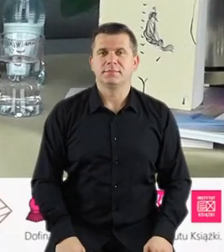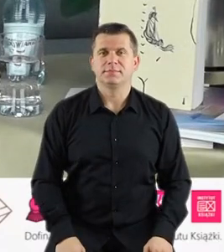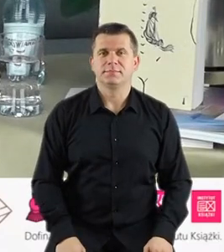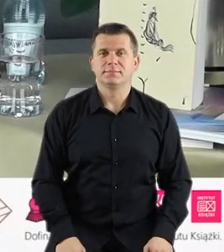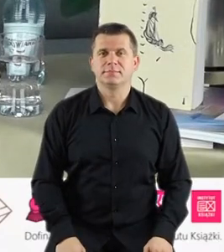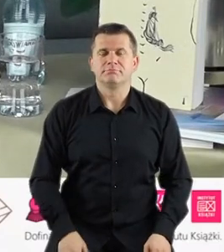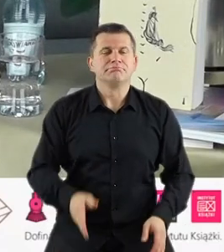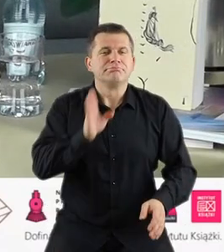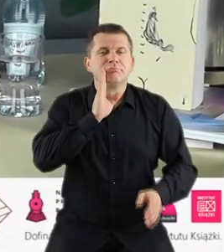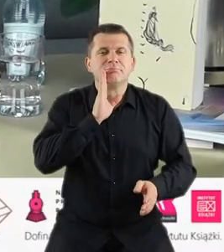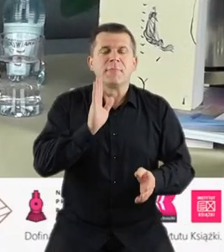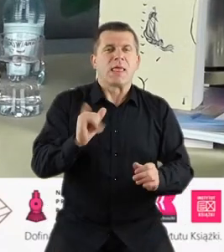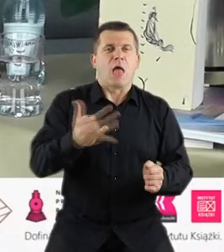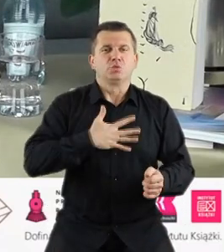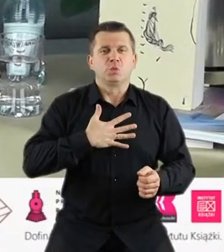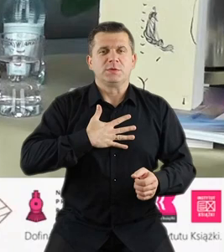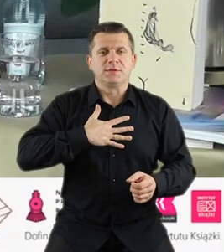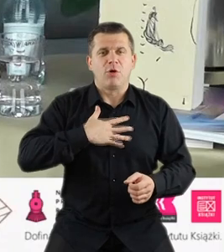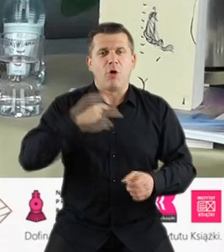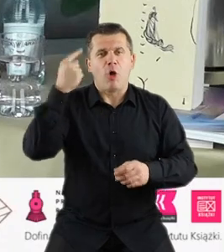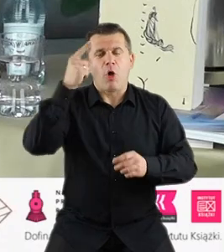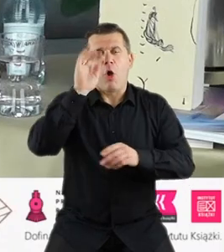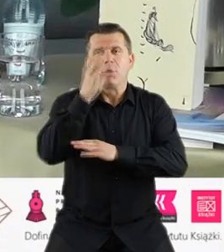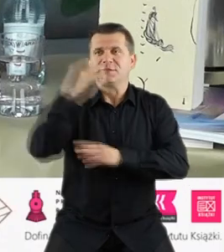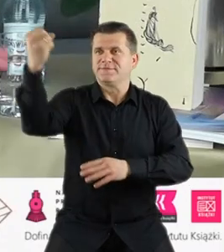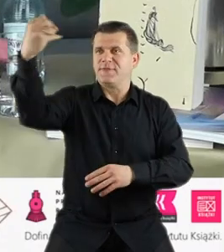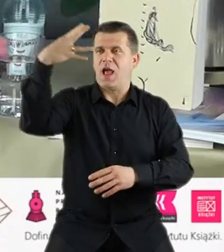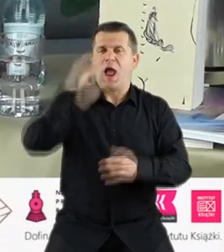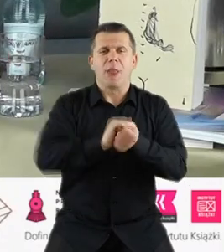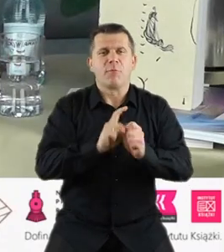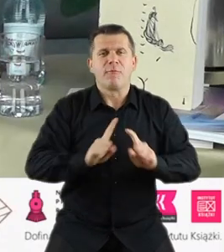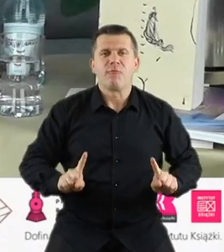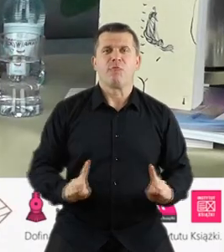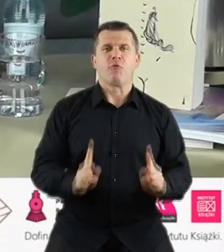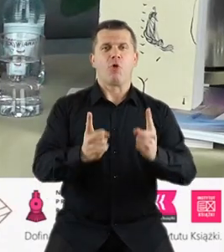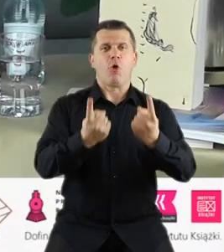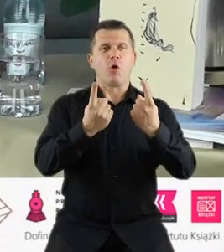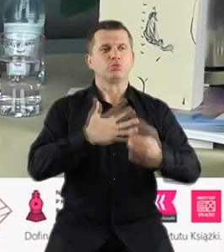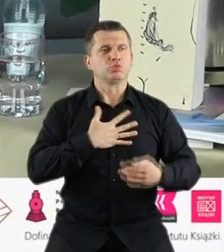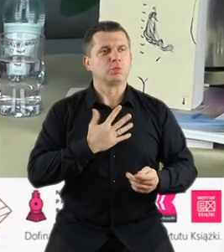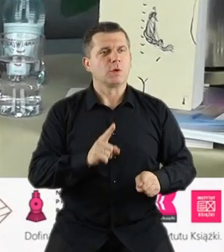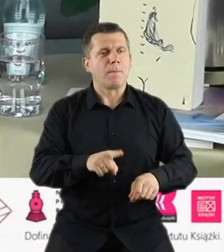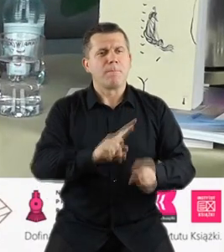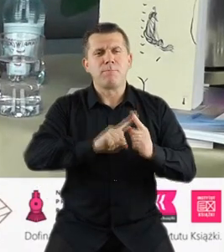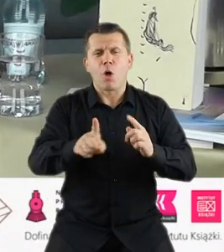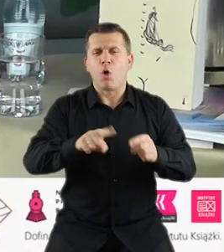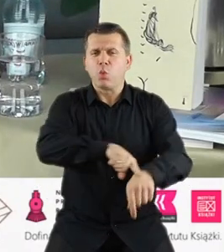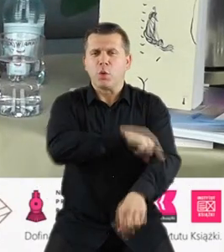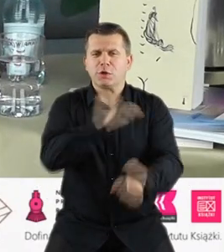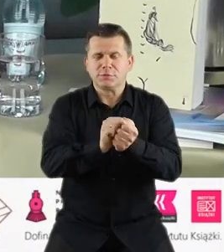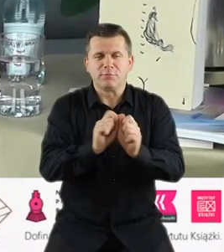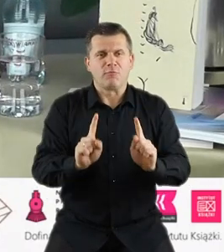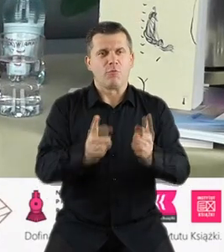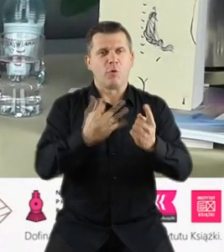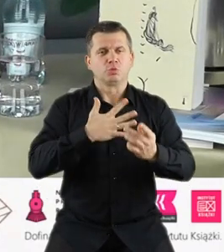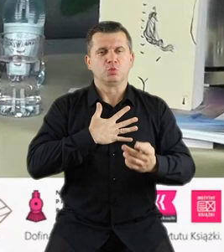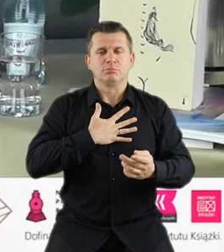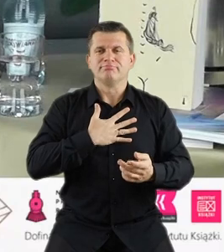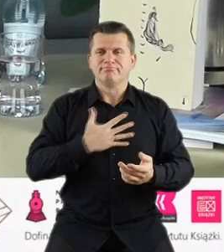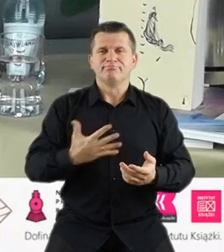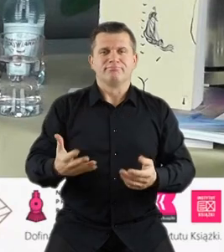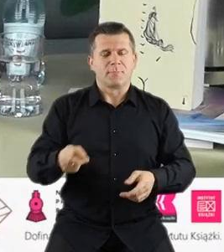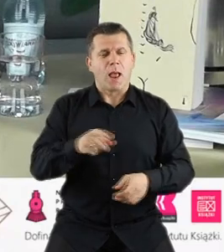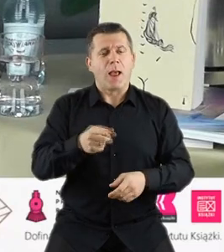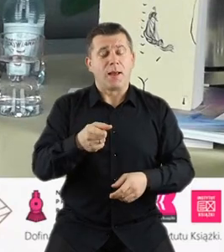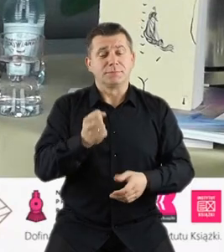To jest tak, jakby światło zaświeciło przez okno. Jak wiosna, która się pojawia po bardzo długiej zimie. A propos miłych